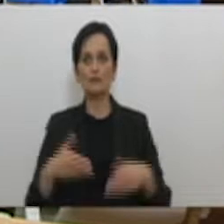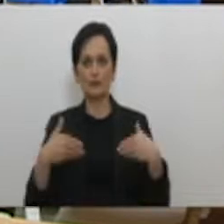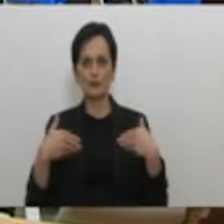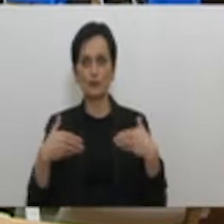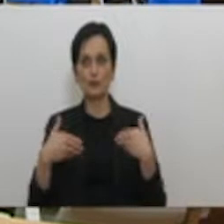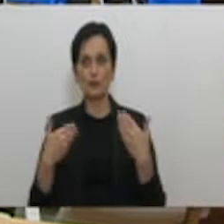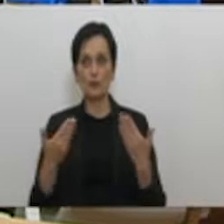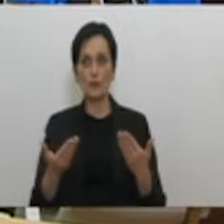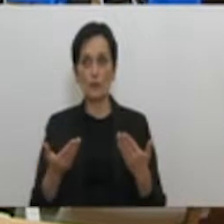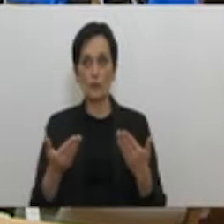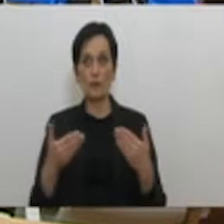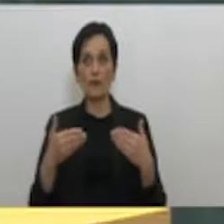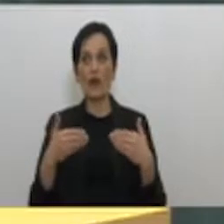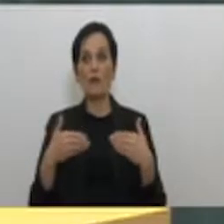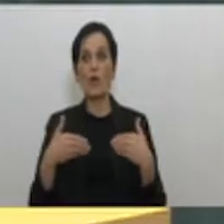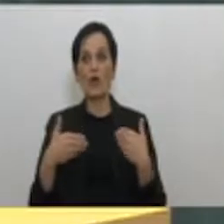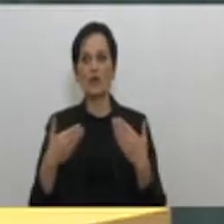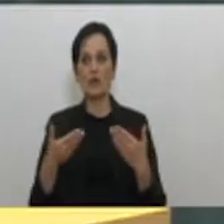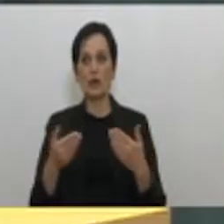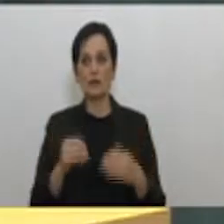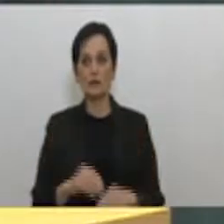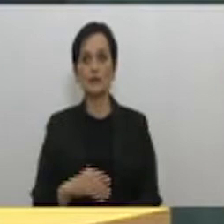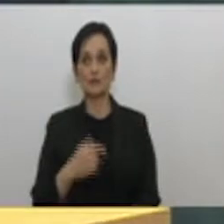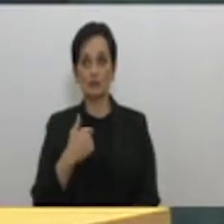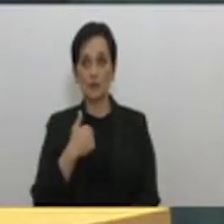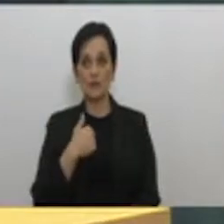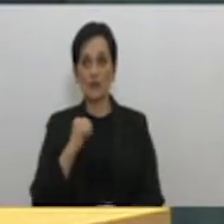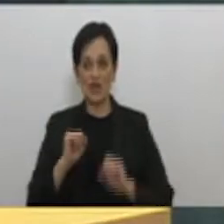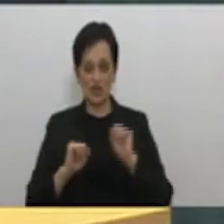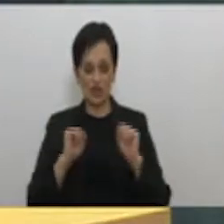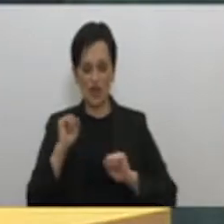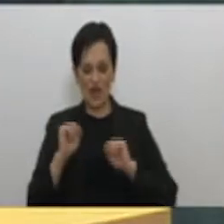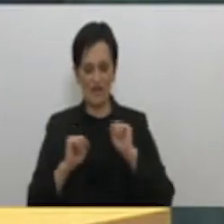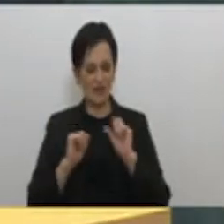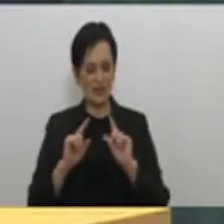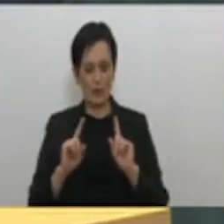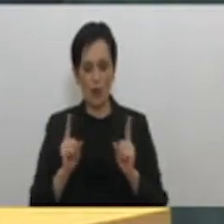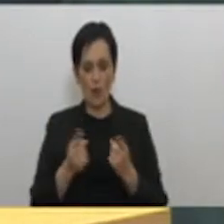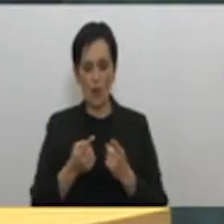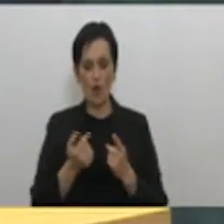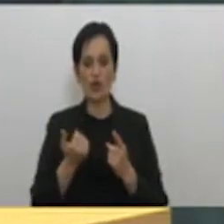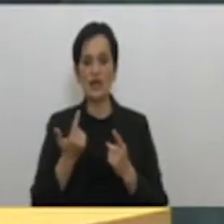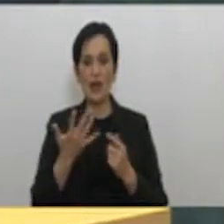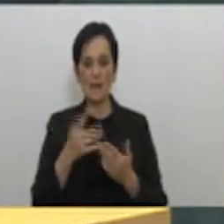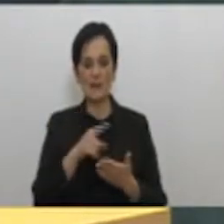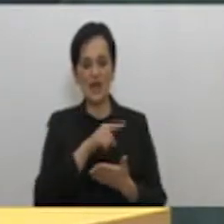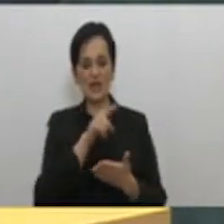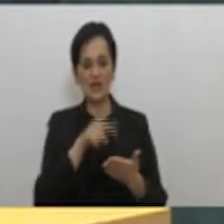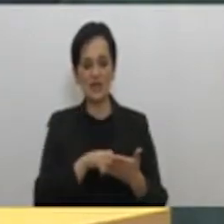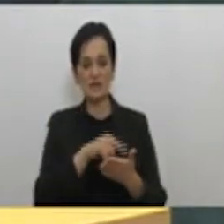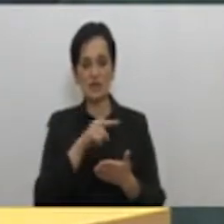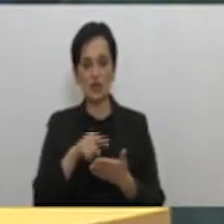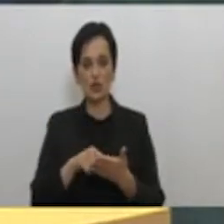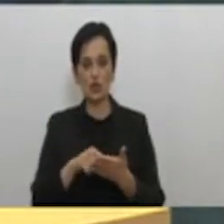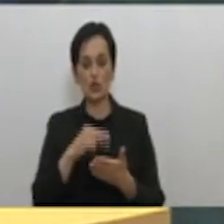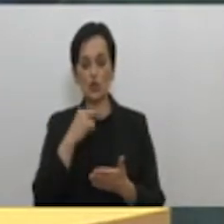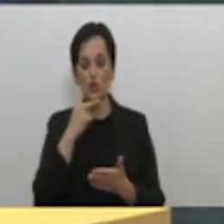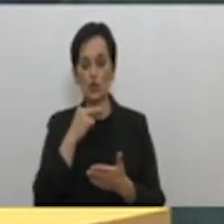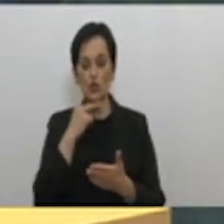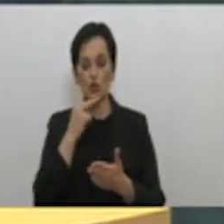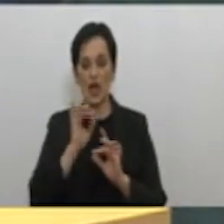მოგესალმებით, მოგესალმებით. Მე შევეცდები ძალიან მოკლედ რამდენიმე საგრძნე გავამახვილო